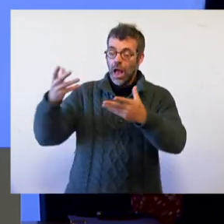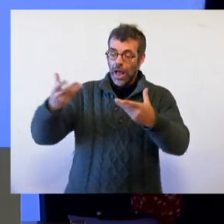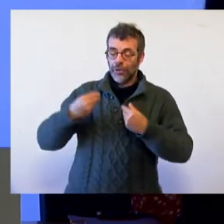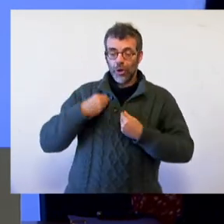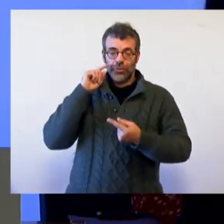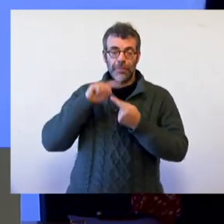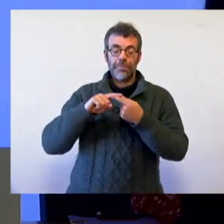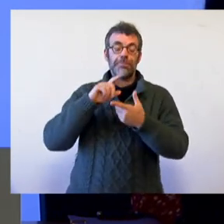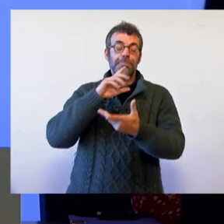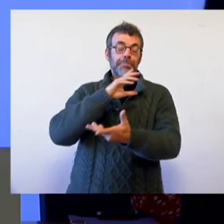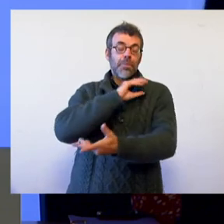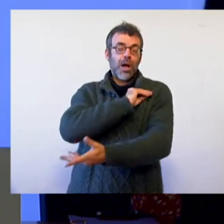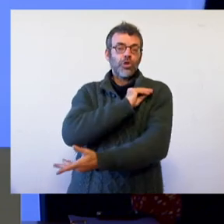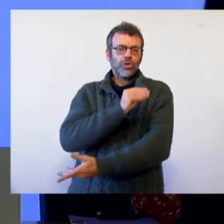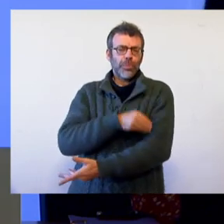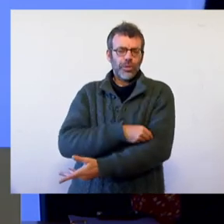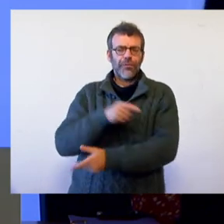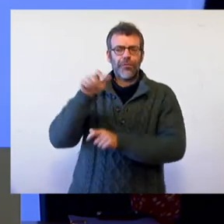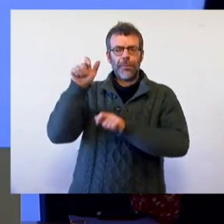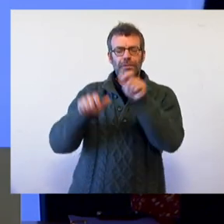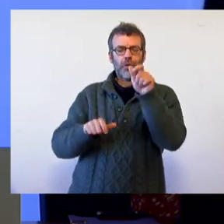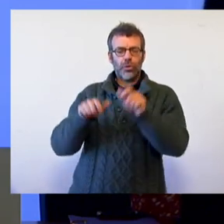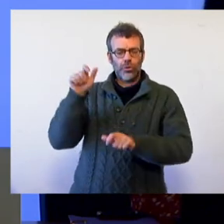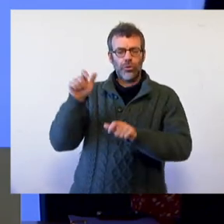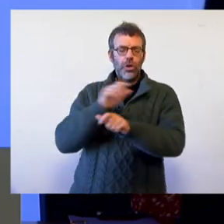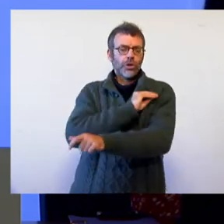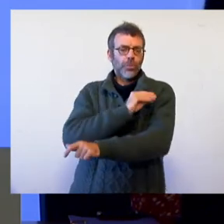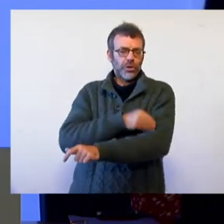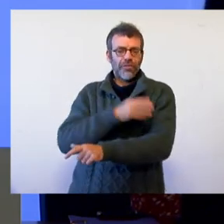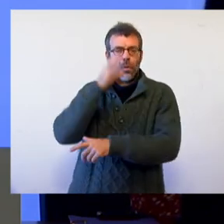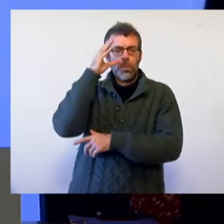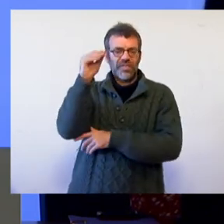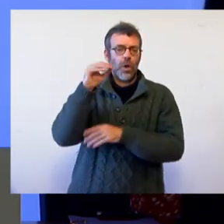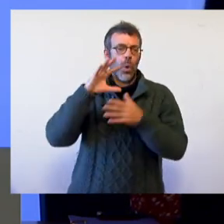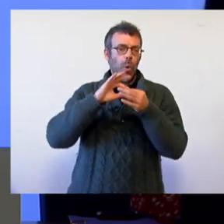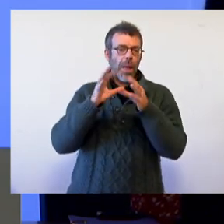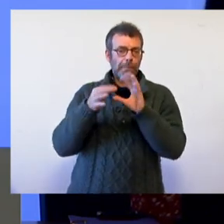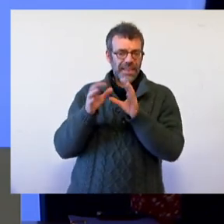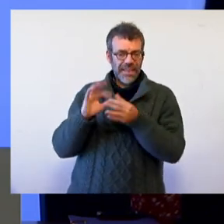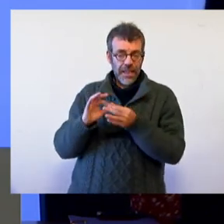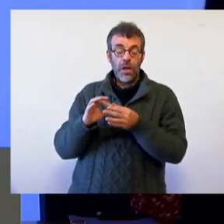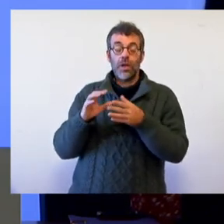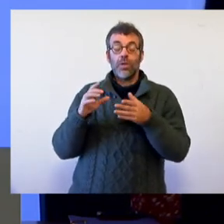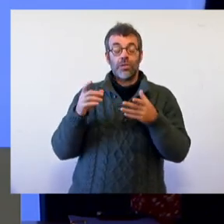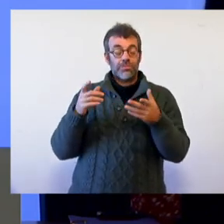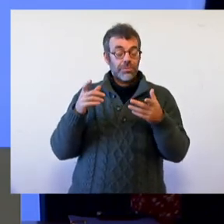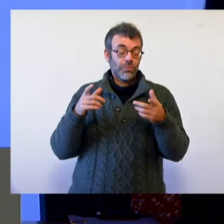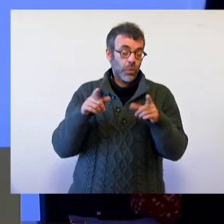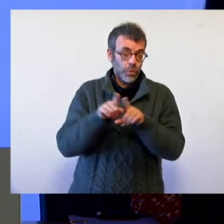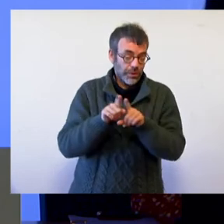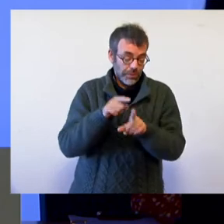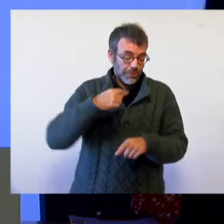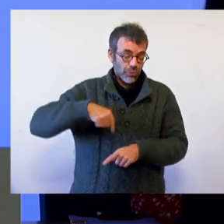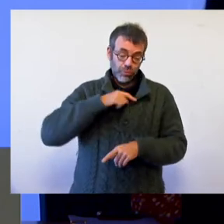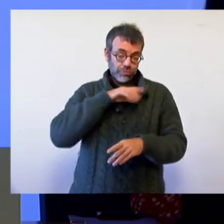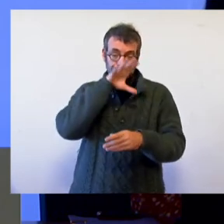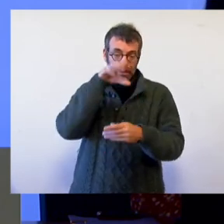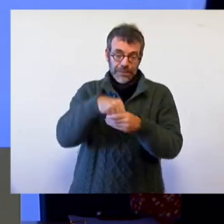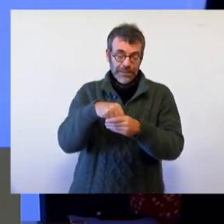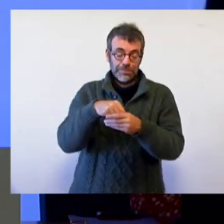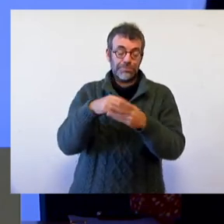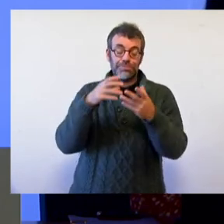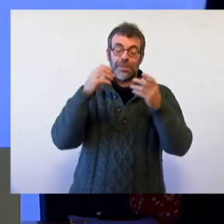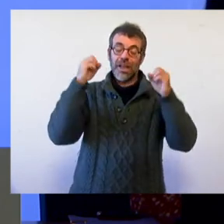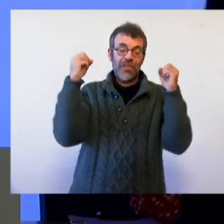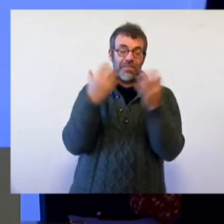des athlètes olympiques et donc tirer au maximum, nous inscrire parfaitement dans la dynamique de cet événement incroyable qui aura lieu en France, qui aura lieu